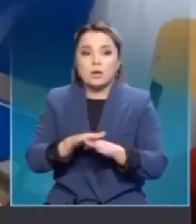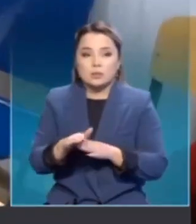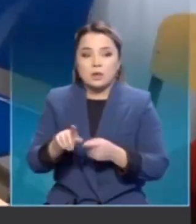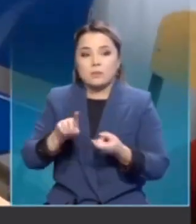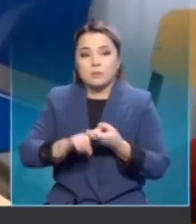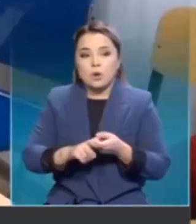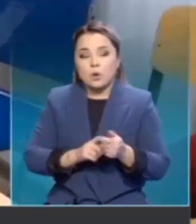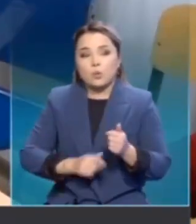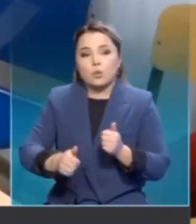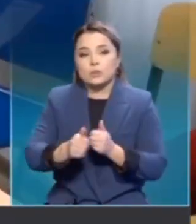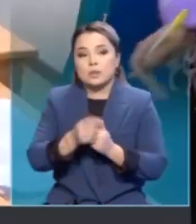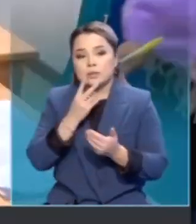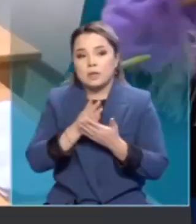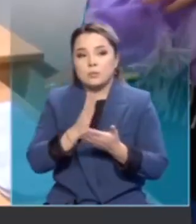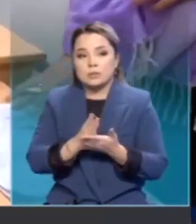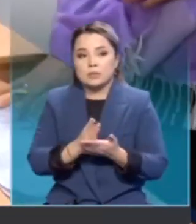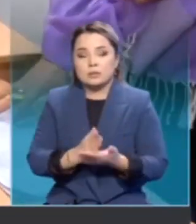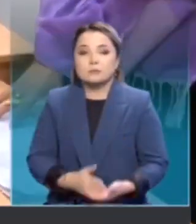жағынан көш бастады.